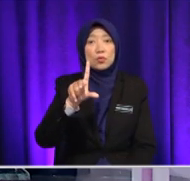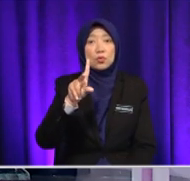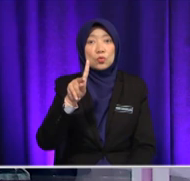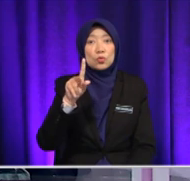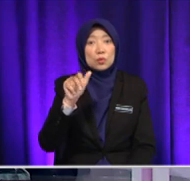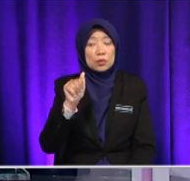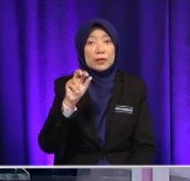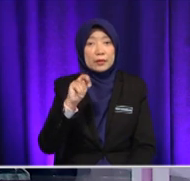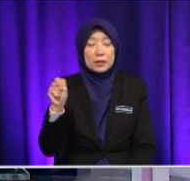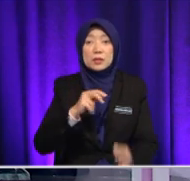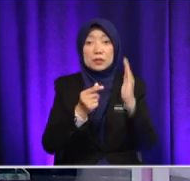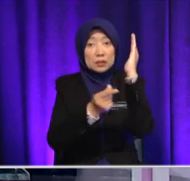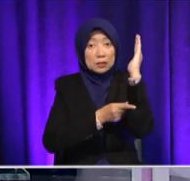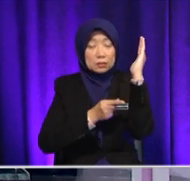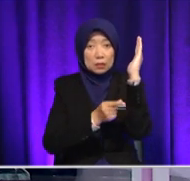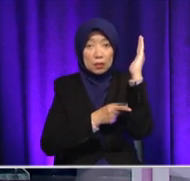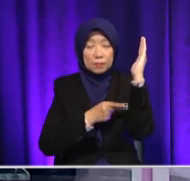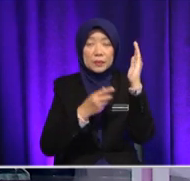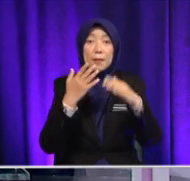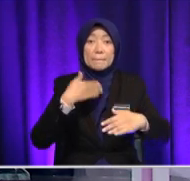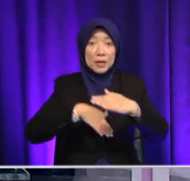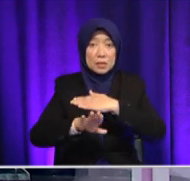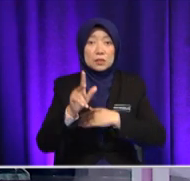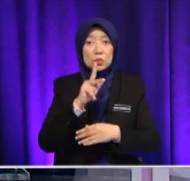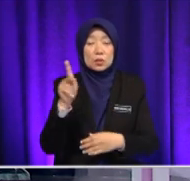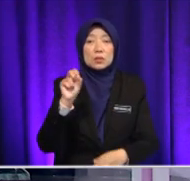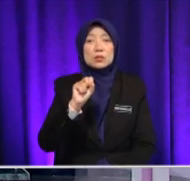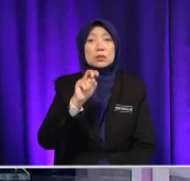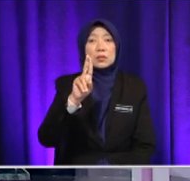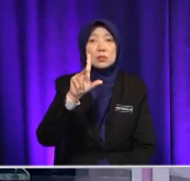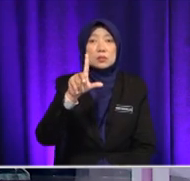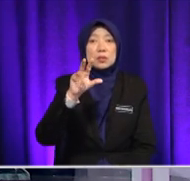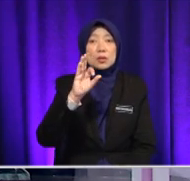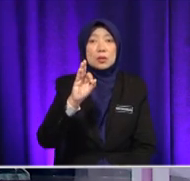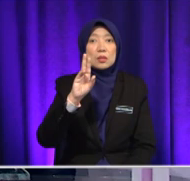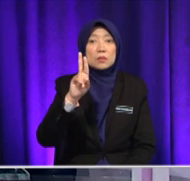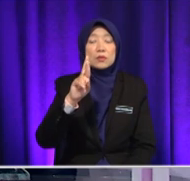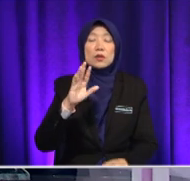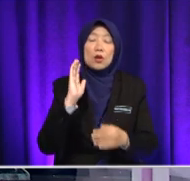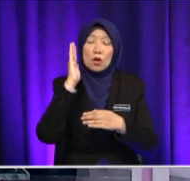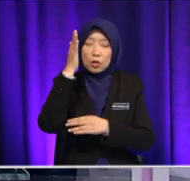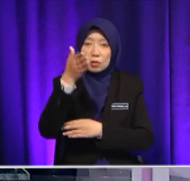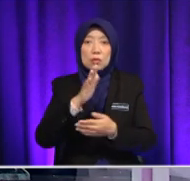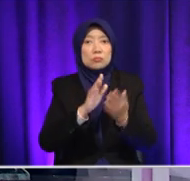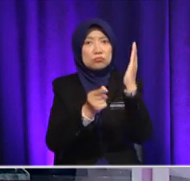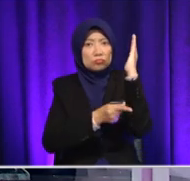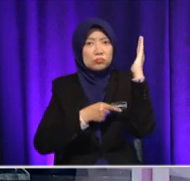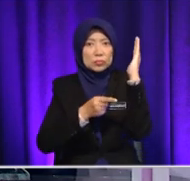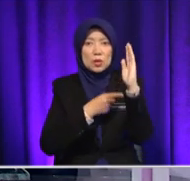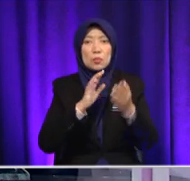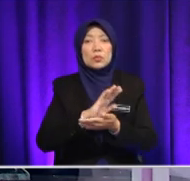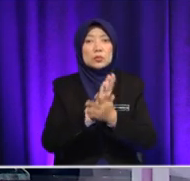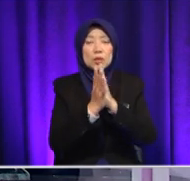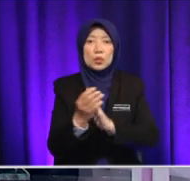akan berlaku? Kita akan lihat bahawa getah itu serta-merta akan menjadi kuat. Oh. Okey. Dan pembukaan getah